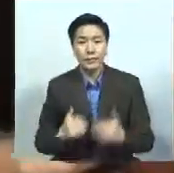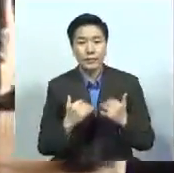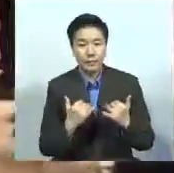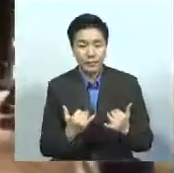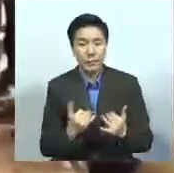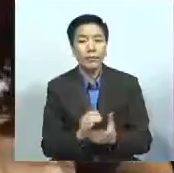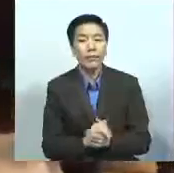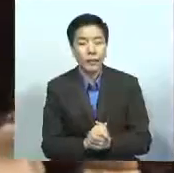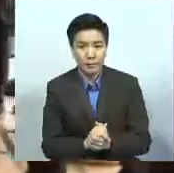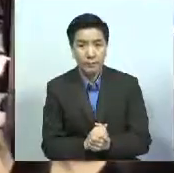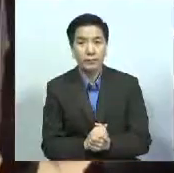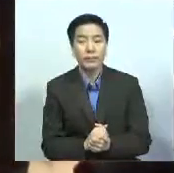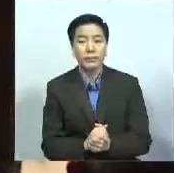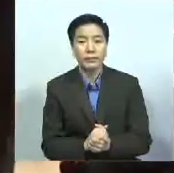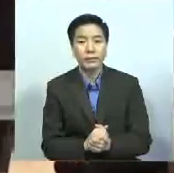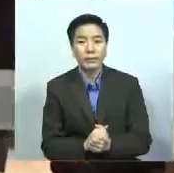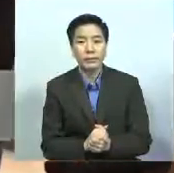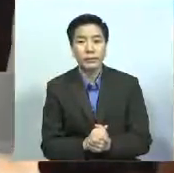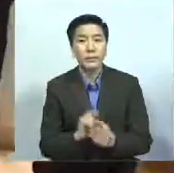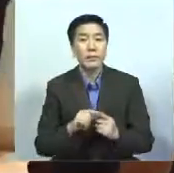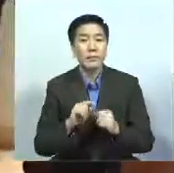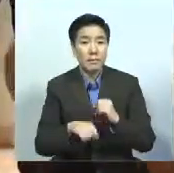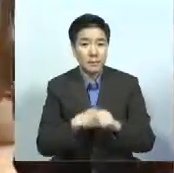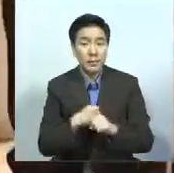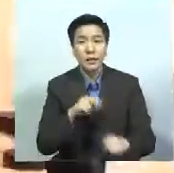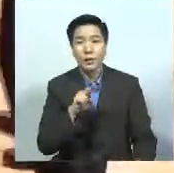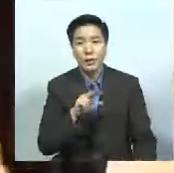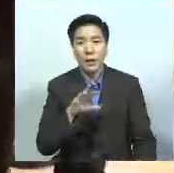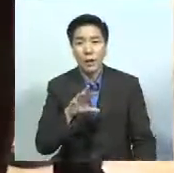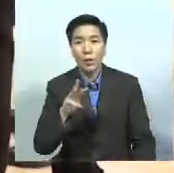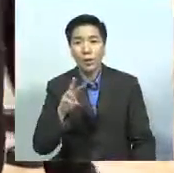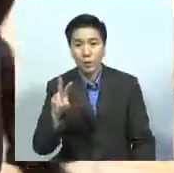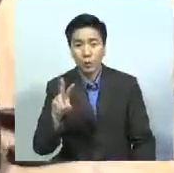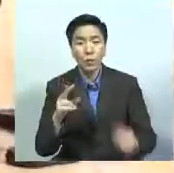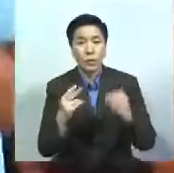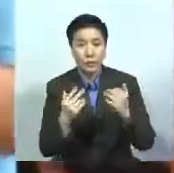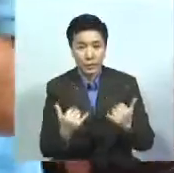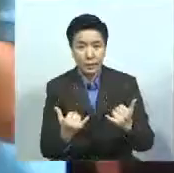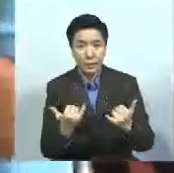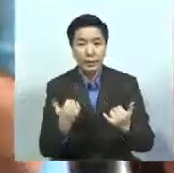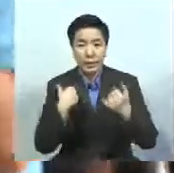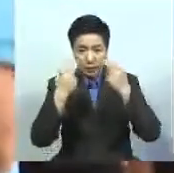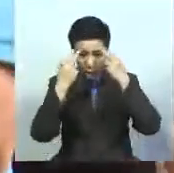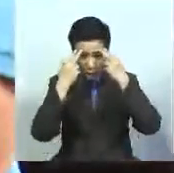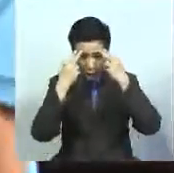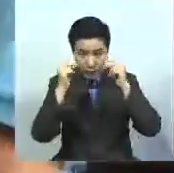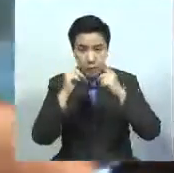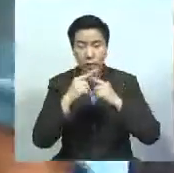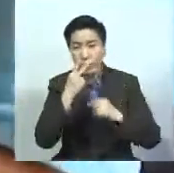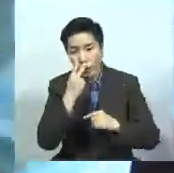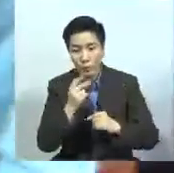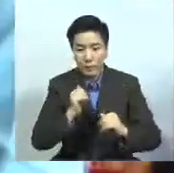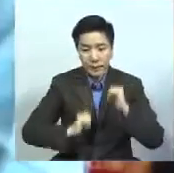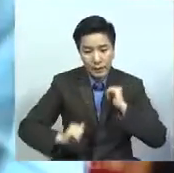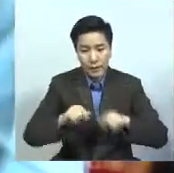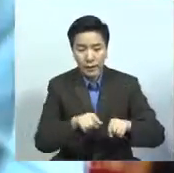ราชินีนาถพระบรมราชชนนีพันปีหลวงประจำปี2562โดยท่านนายกรัฐมนตรีนะครับได้ชมการ